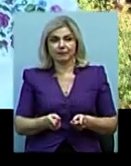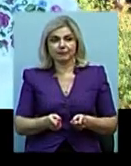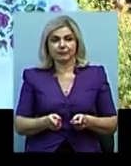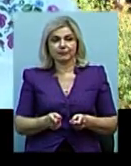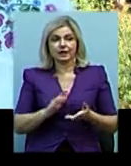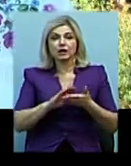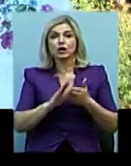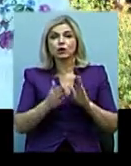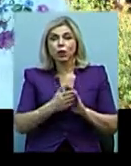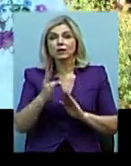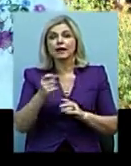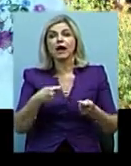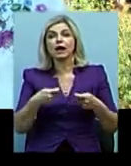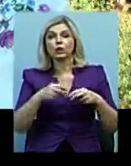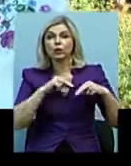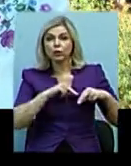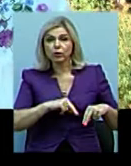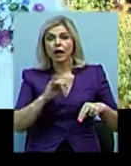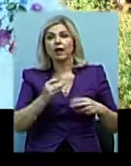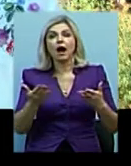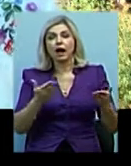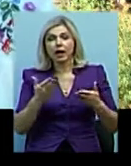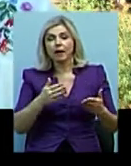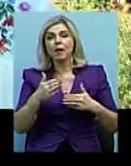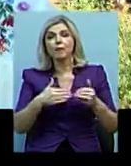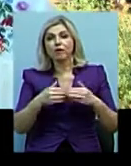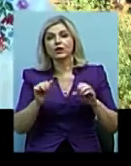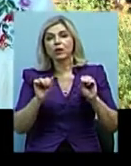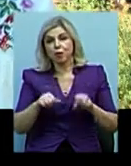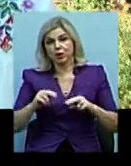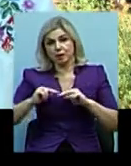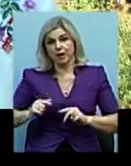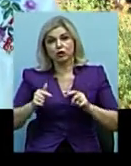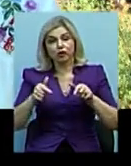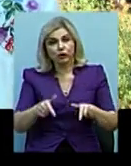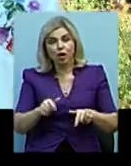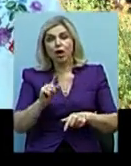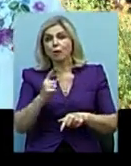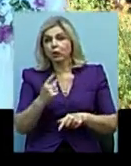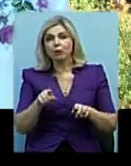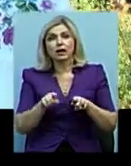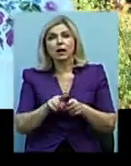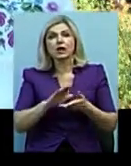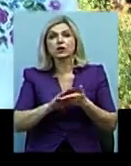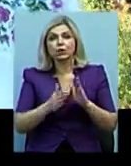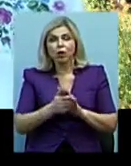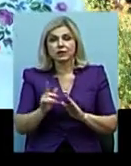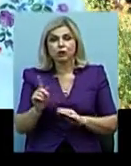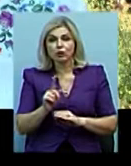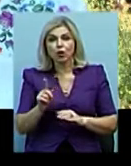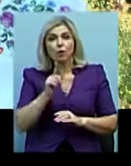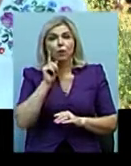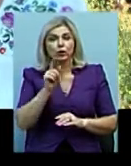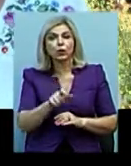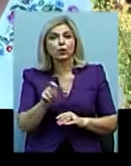як насправді ситуація на ринку праці, за якими професіями можна працевлаштуватися, тому що дуже така ситуація, що